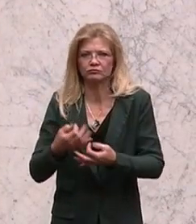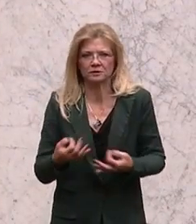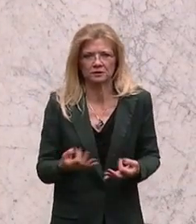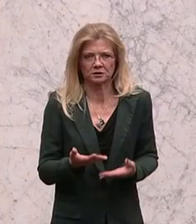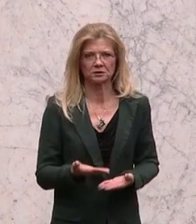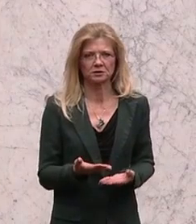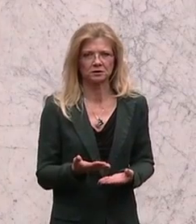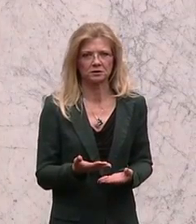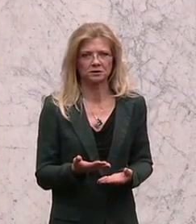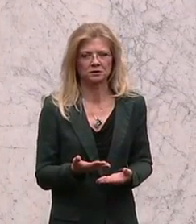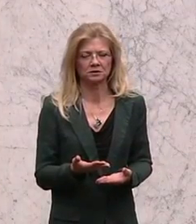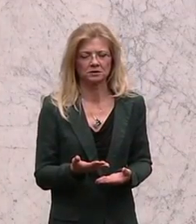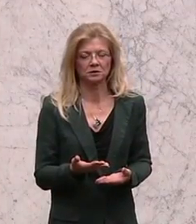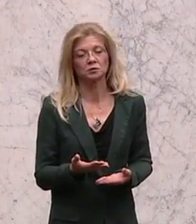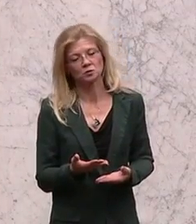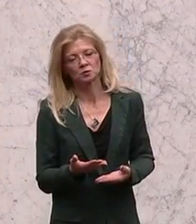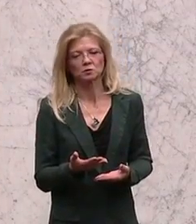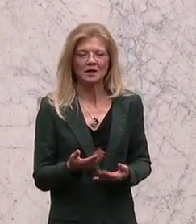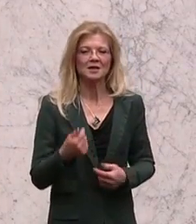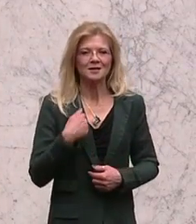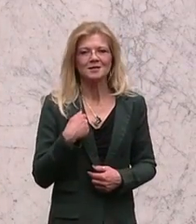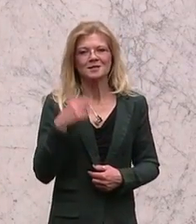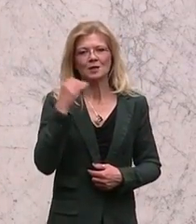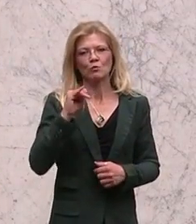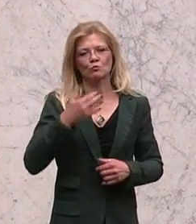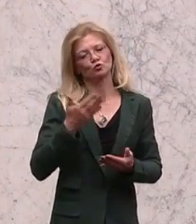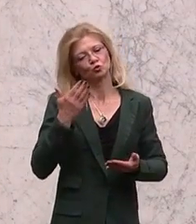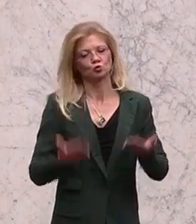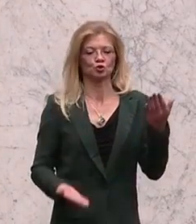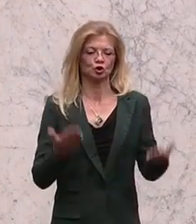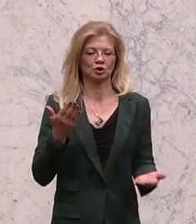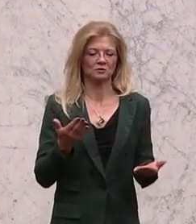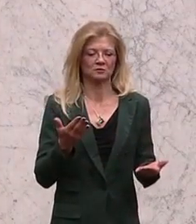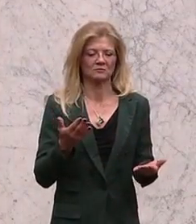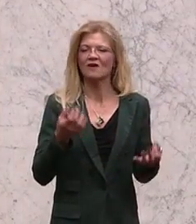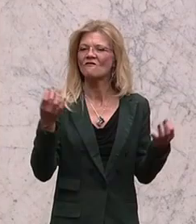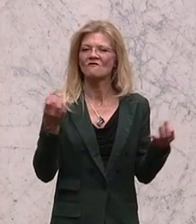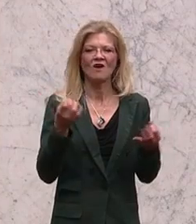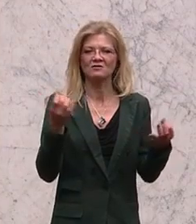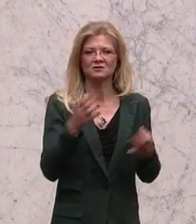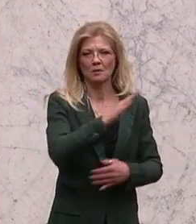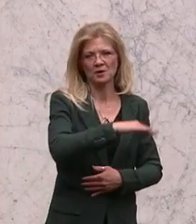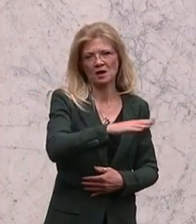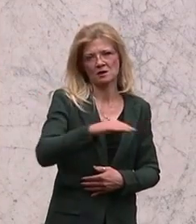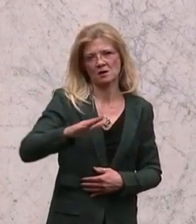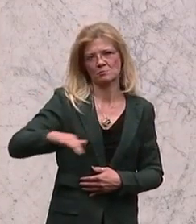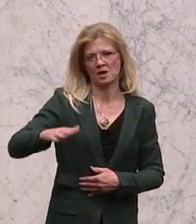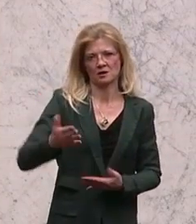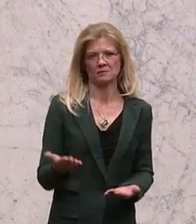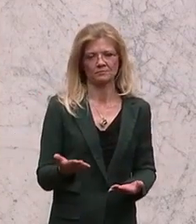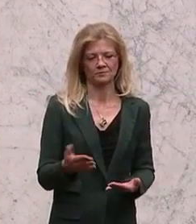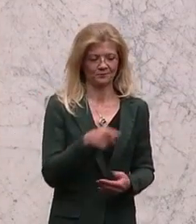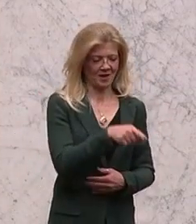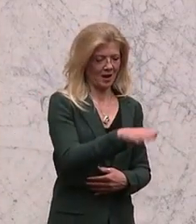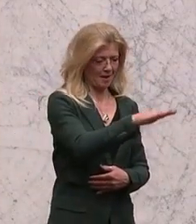Jetzt glaube ich, muss man da sehr stark unterscheiden, um welche Deliktsbereiche es sich handelt. Im Bereich